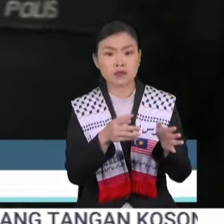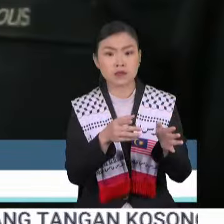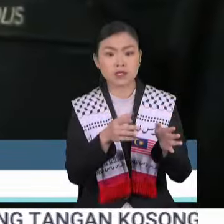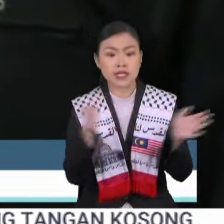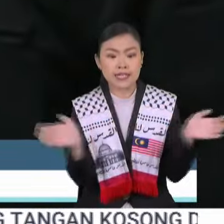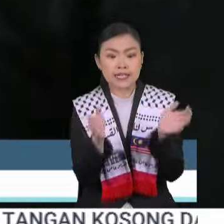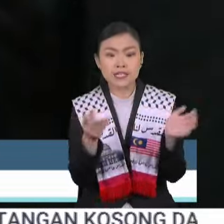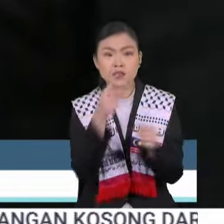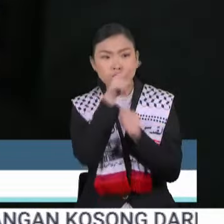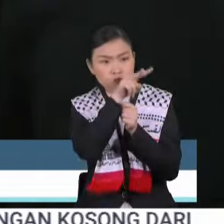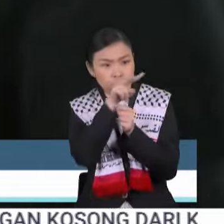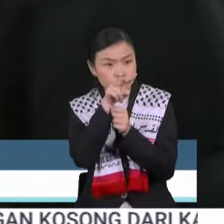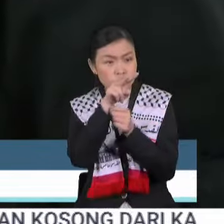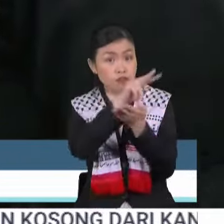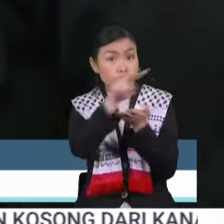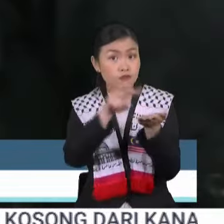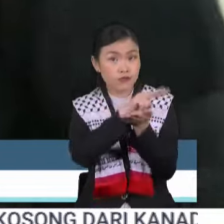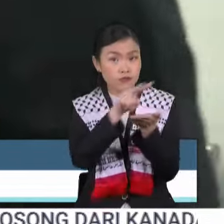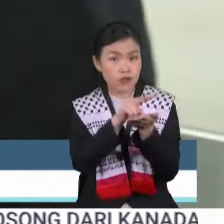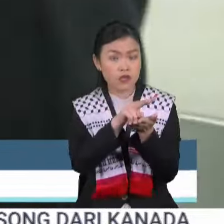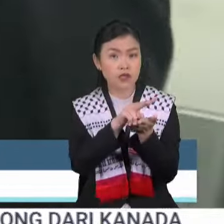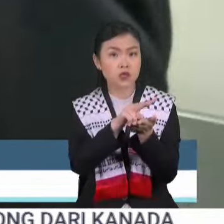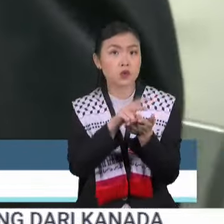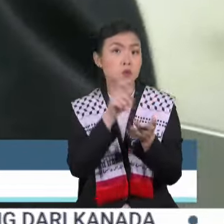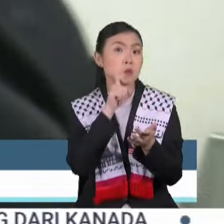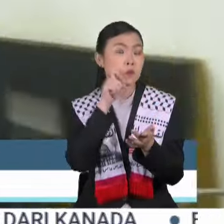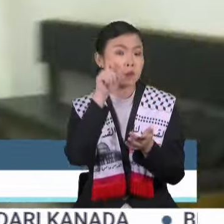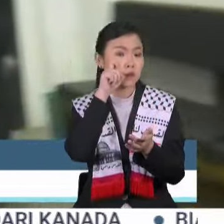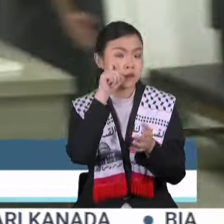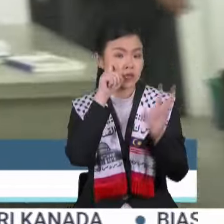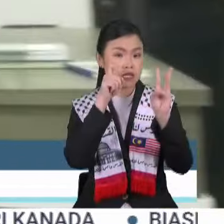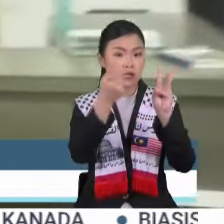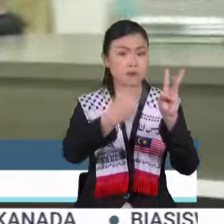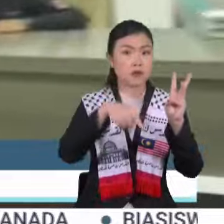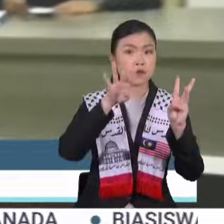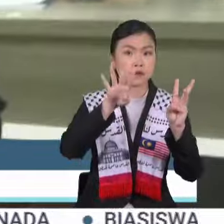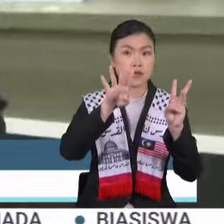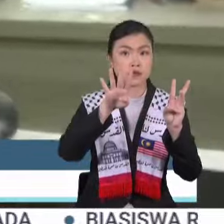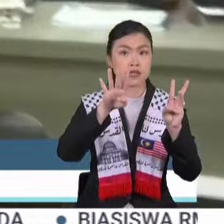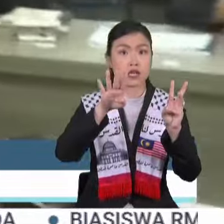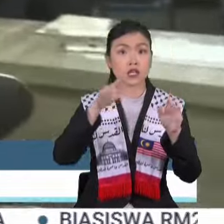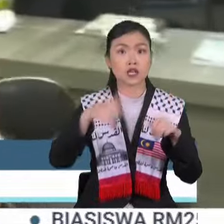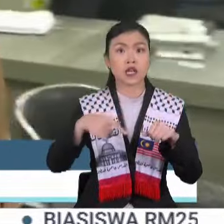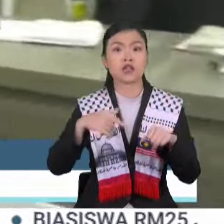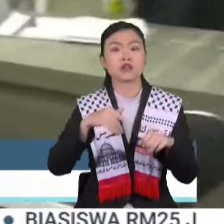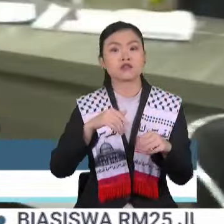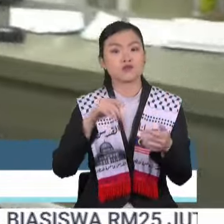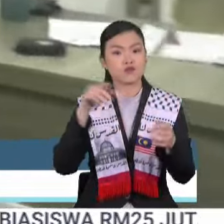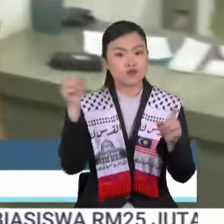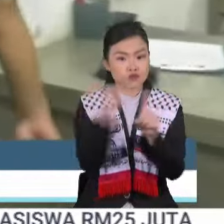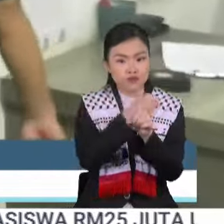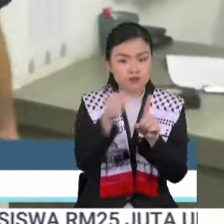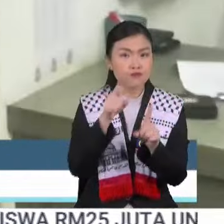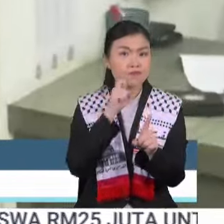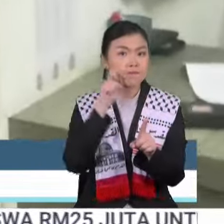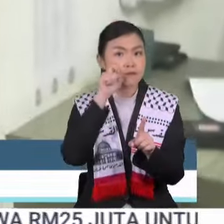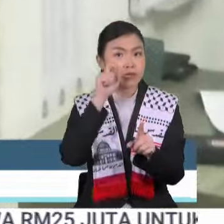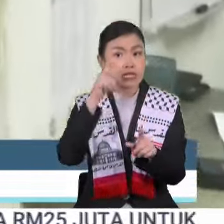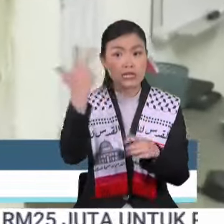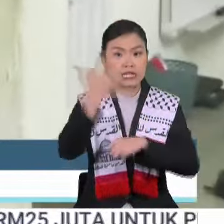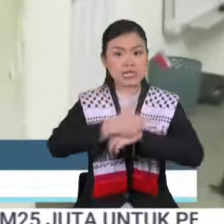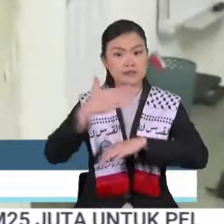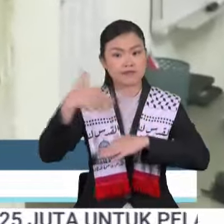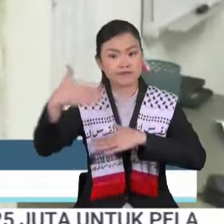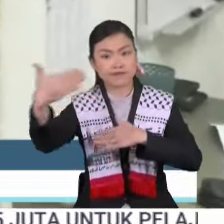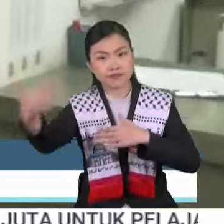visual aktiviti bersifat seksual 6 April lalu. Lelaki itu turut didakwa melakukan amang seksual fizikal 3 hari